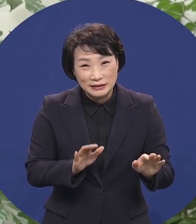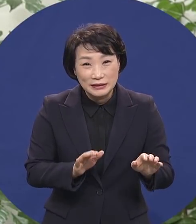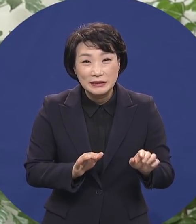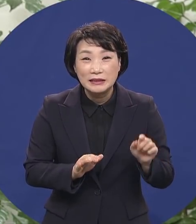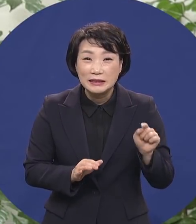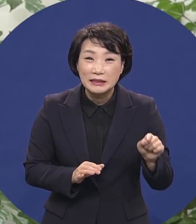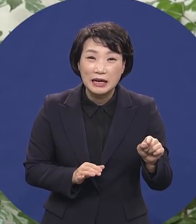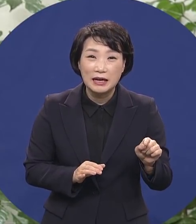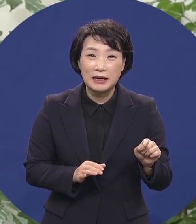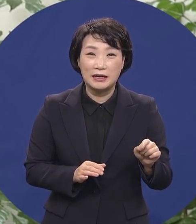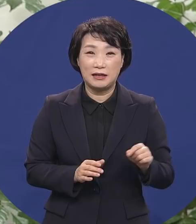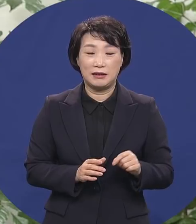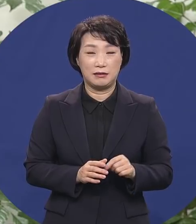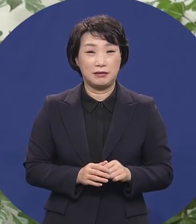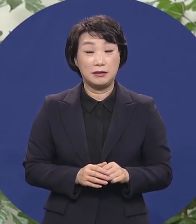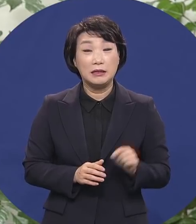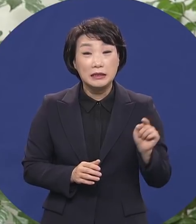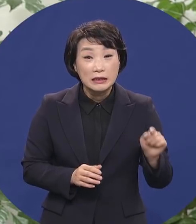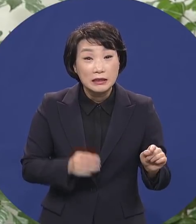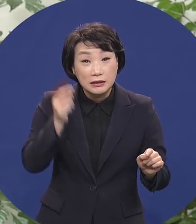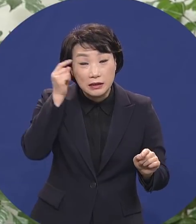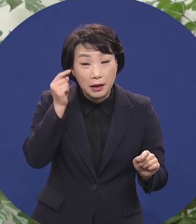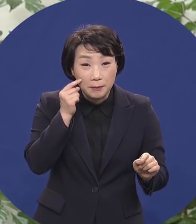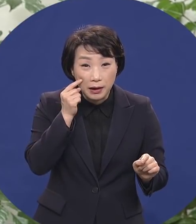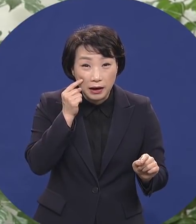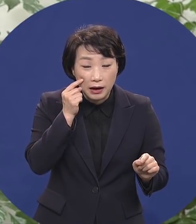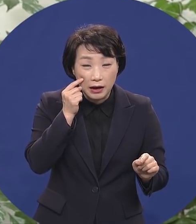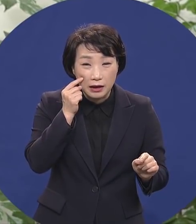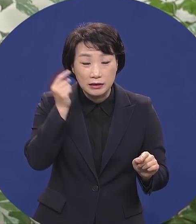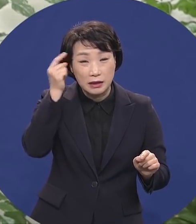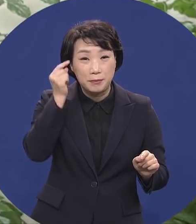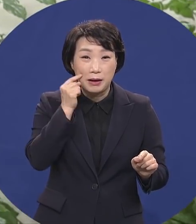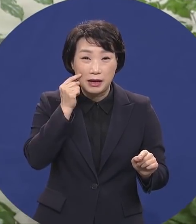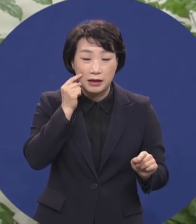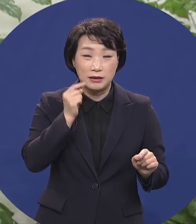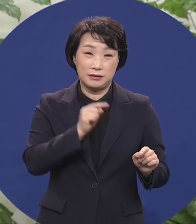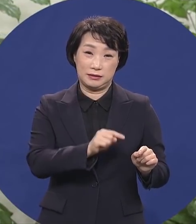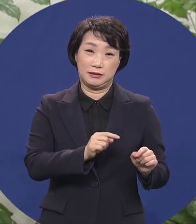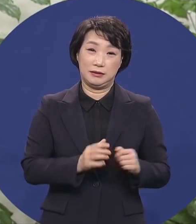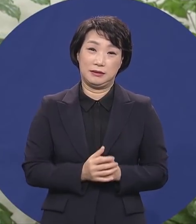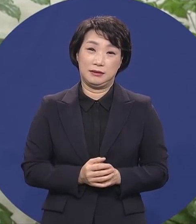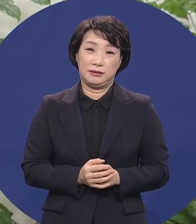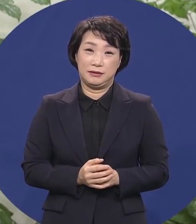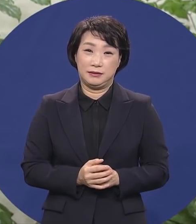이게 가만히 한번 깊이 생각해 보세요.